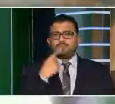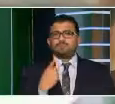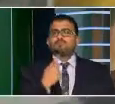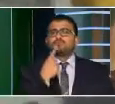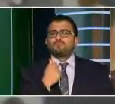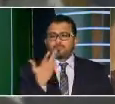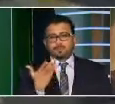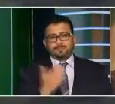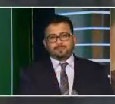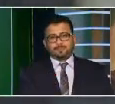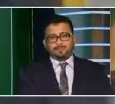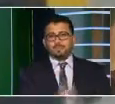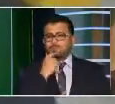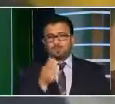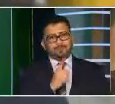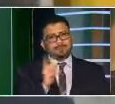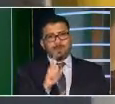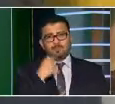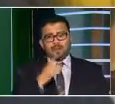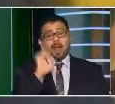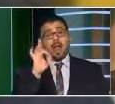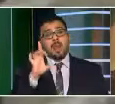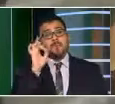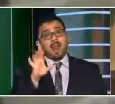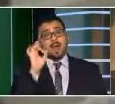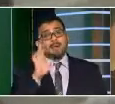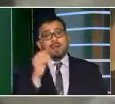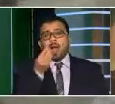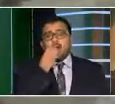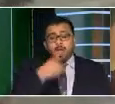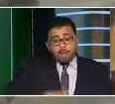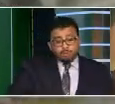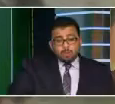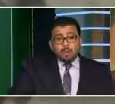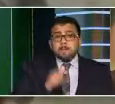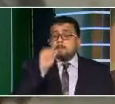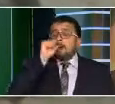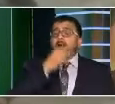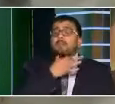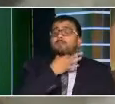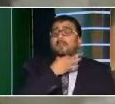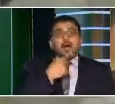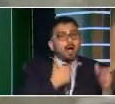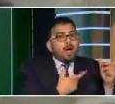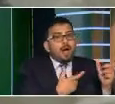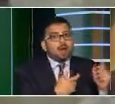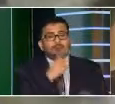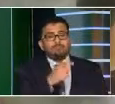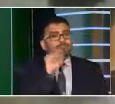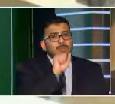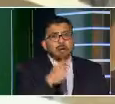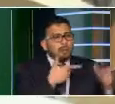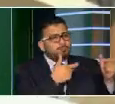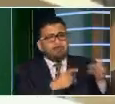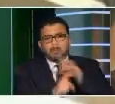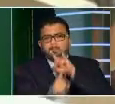وعلقوا هذا. ليس هناك ألم أكبر من ألم الجوع والعطش في زمن الحرب، فالمدينة التي ترزح تحت